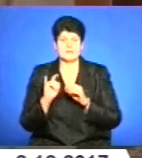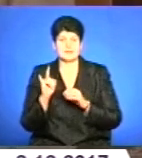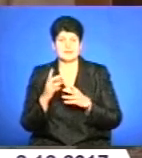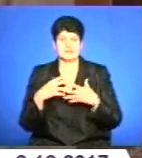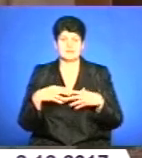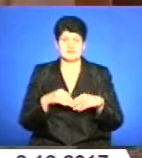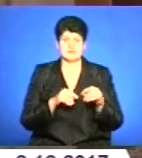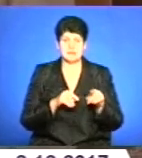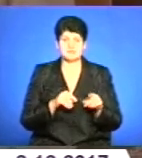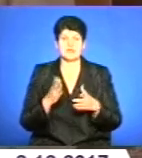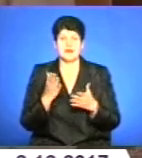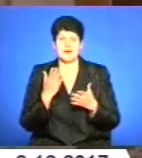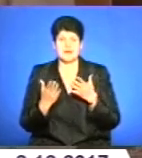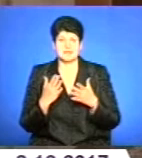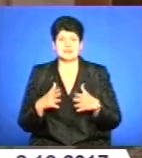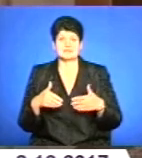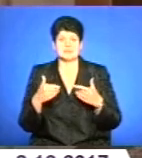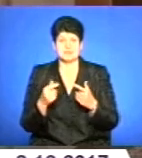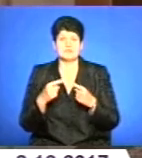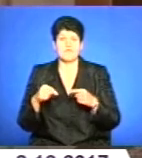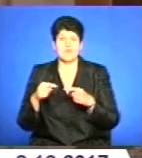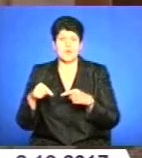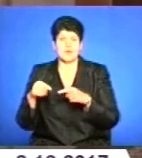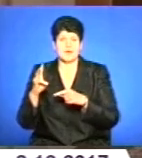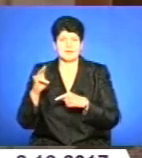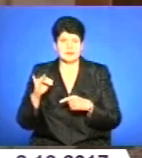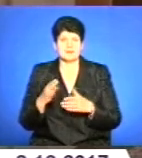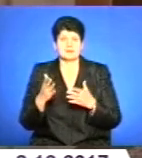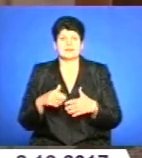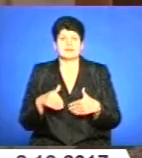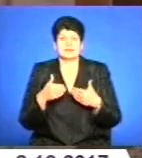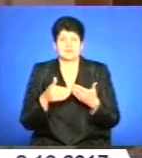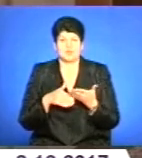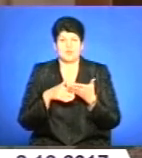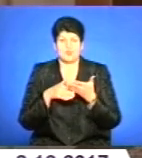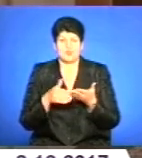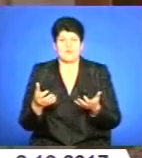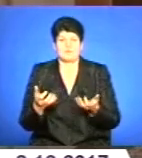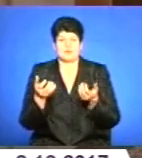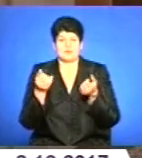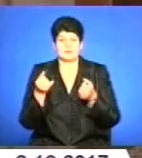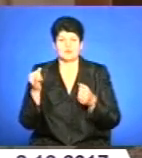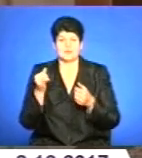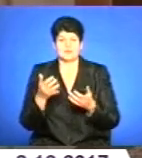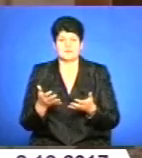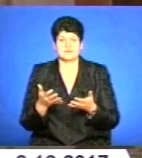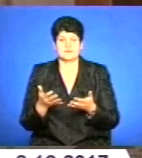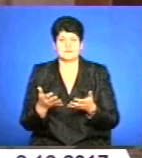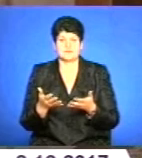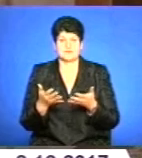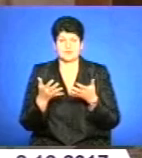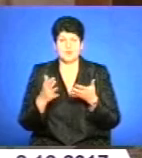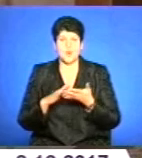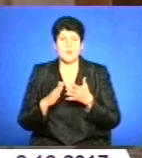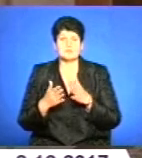сім'ї, а, власне, і звертатися в певні органи, які надають допомогу, підтримку і з'ясовують